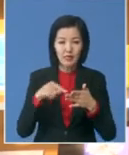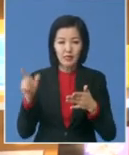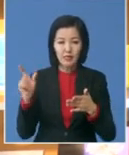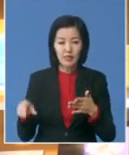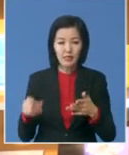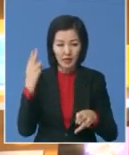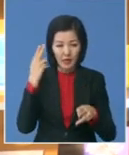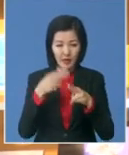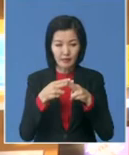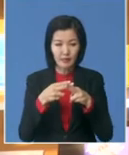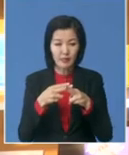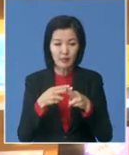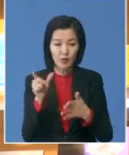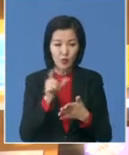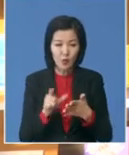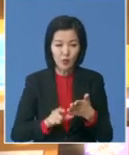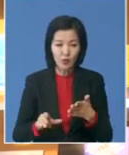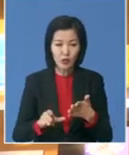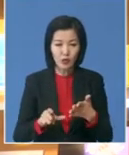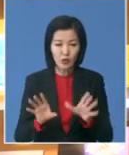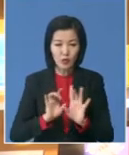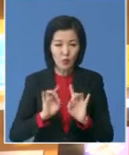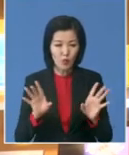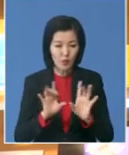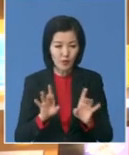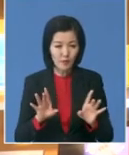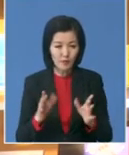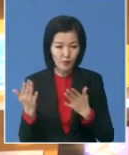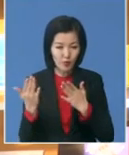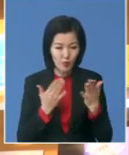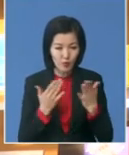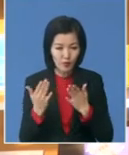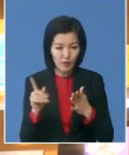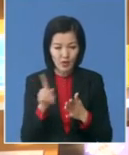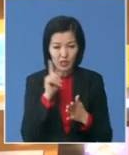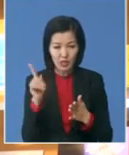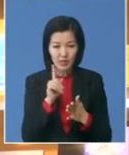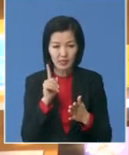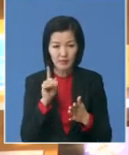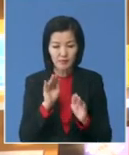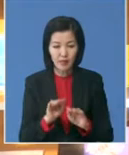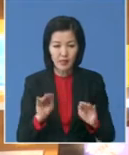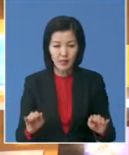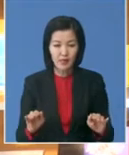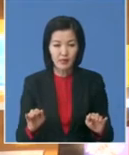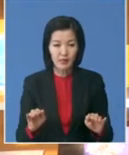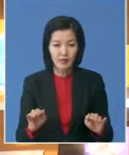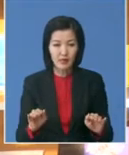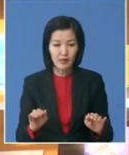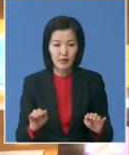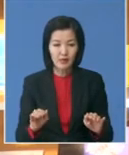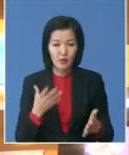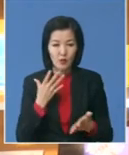ақын ағамыздың өлеңдерін оқып, сонымен қатар сол жас оқушыларымыз, жас жеткіншектеріміздің